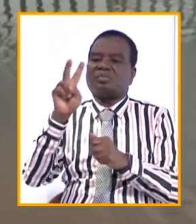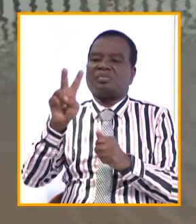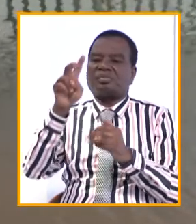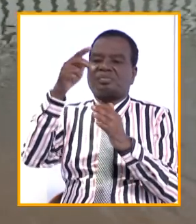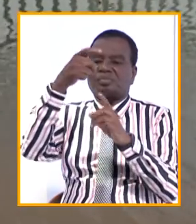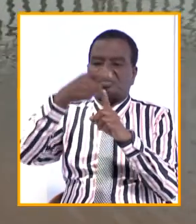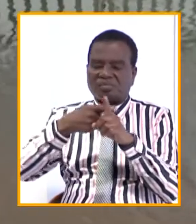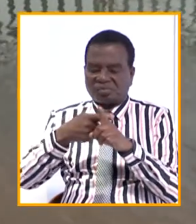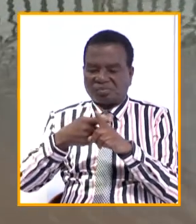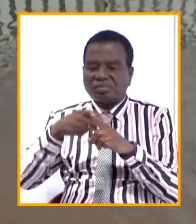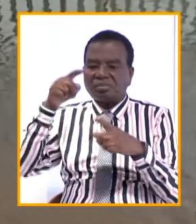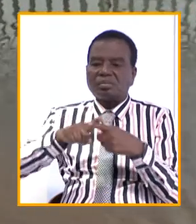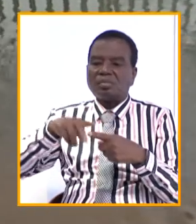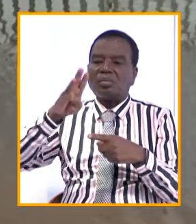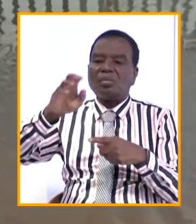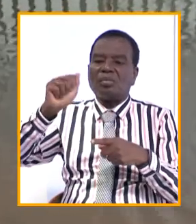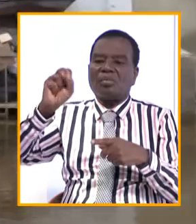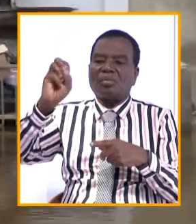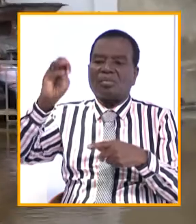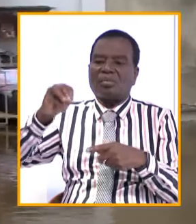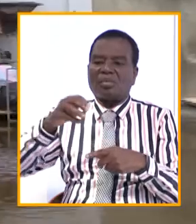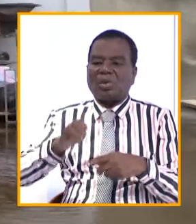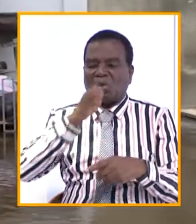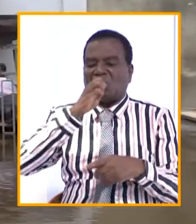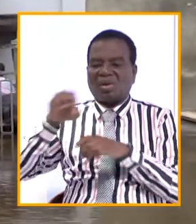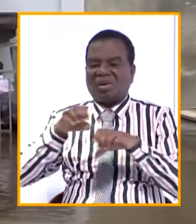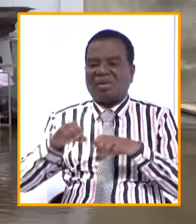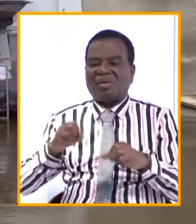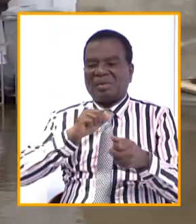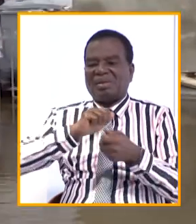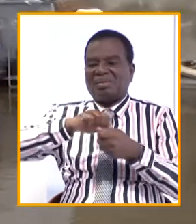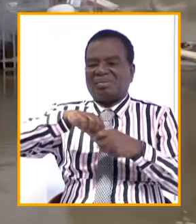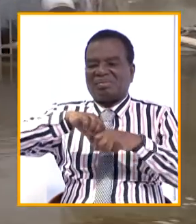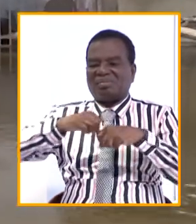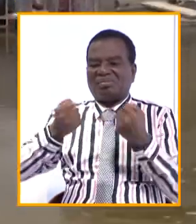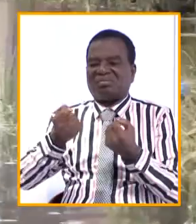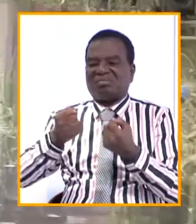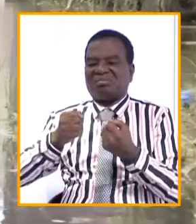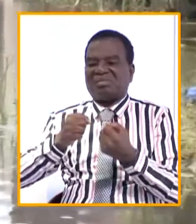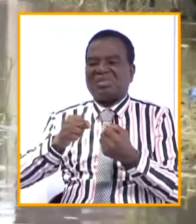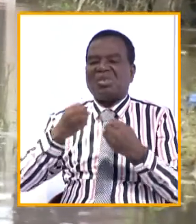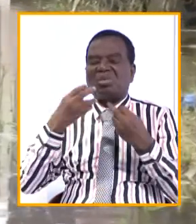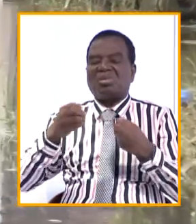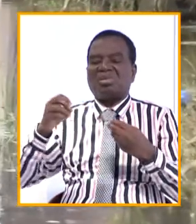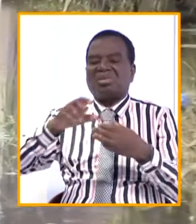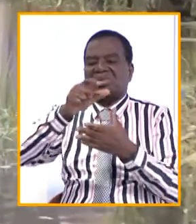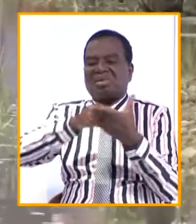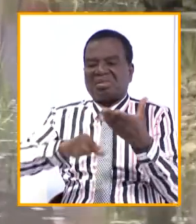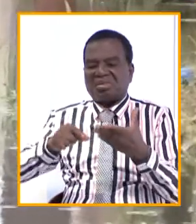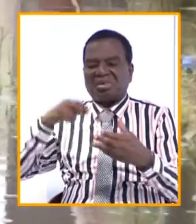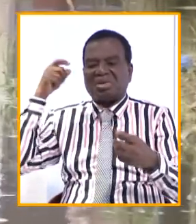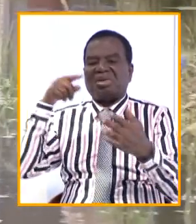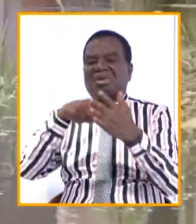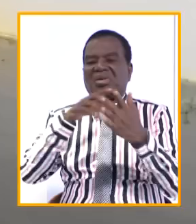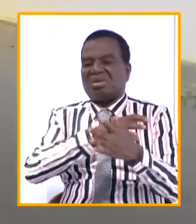Grand Bassam, dans le sud Komoé, l'eau a encore fait des dégâts matériels. Plusieurs quartiers sont touchés, de la cité